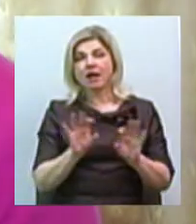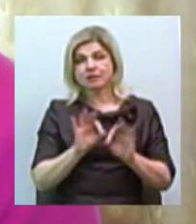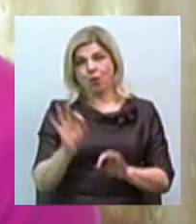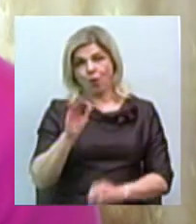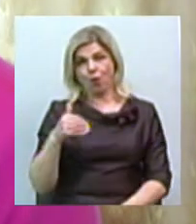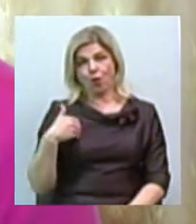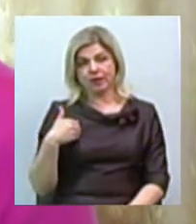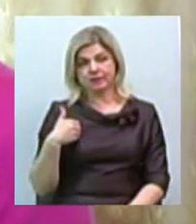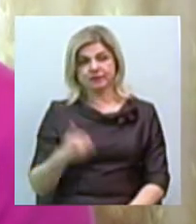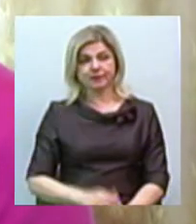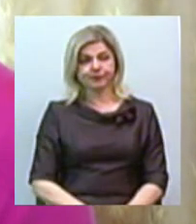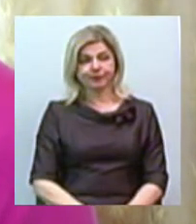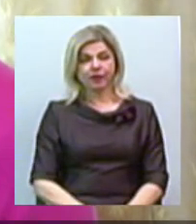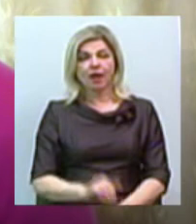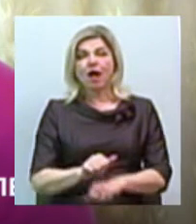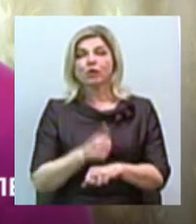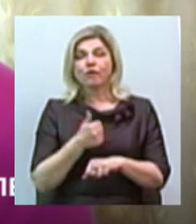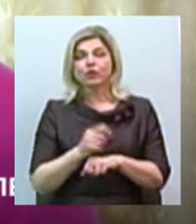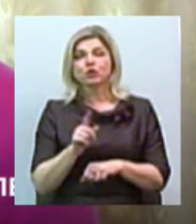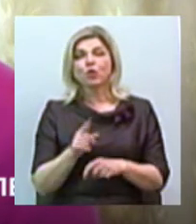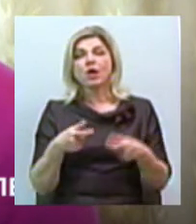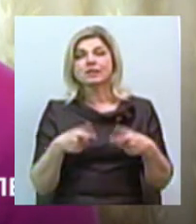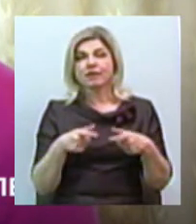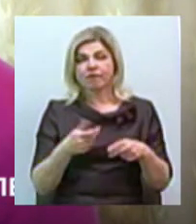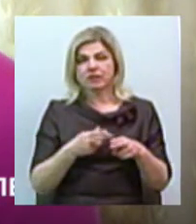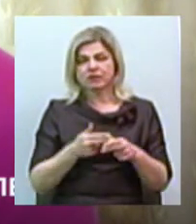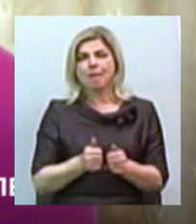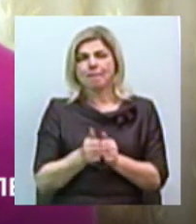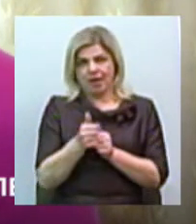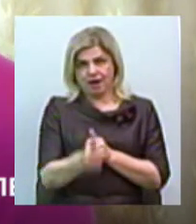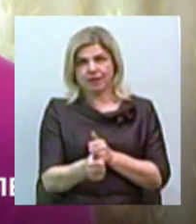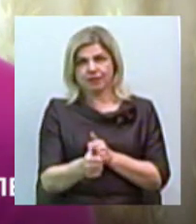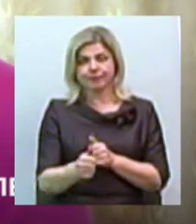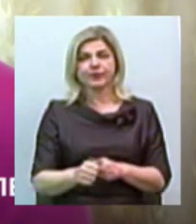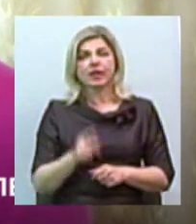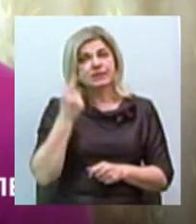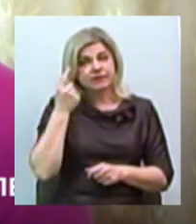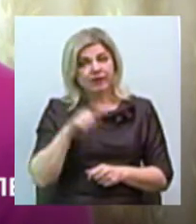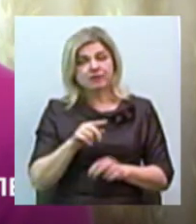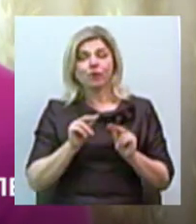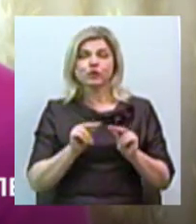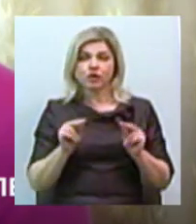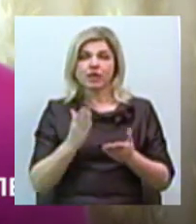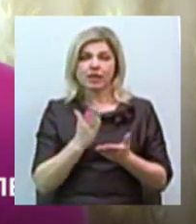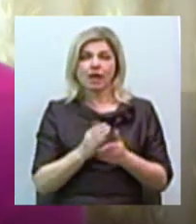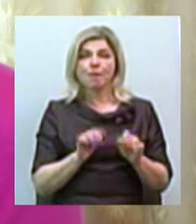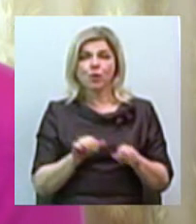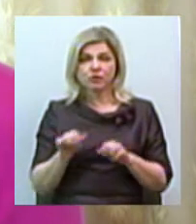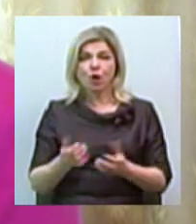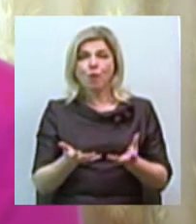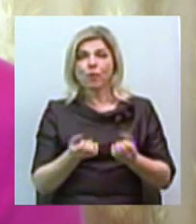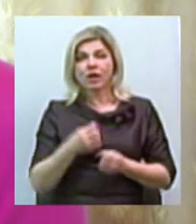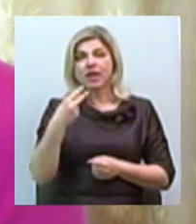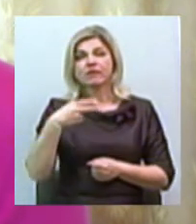користь. Головне, що сертифікація – це поштовх вперед. Звісно, вчителю є можливість отримати 20%